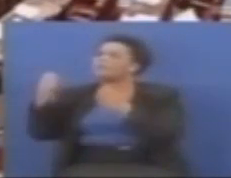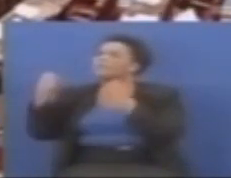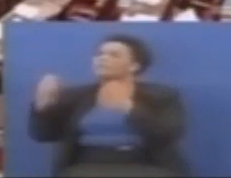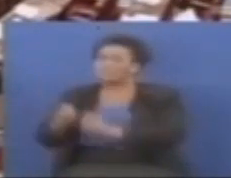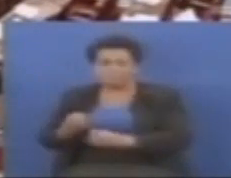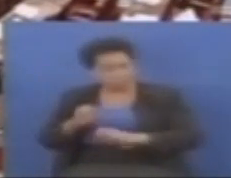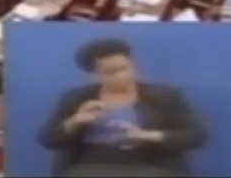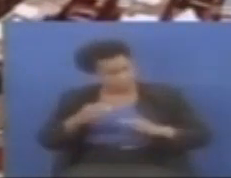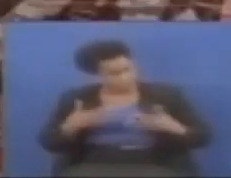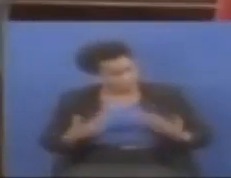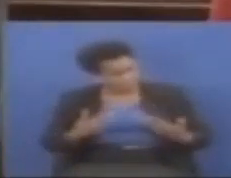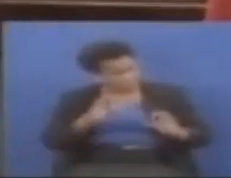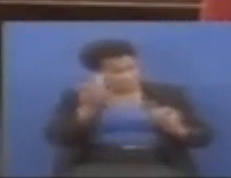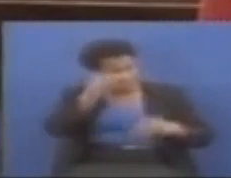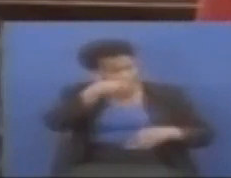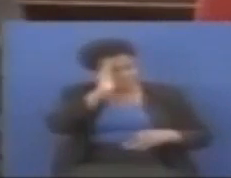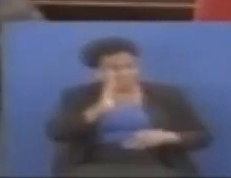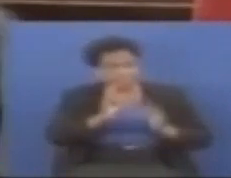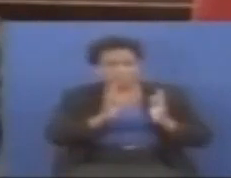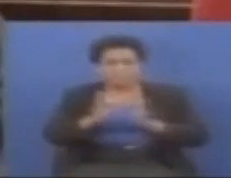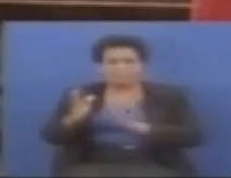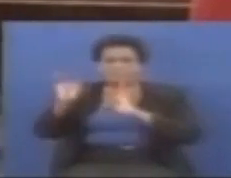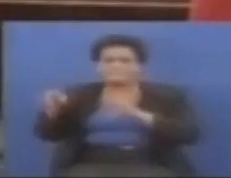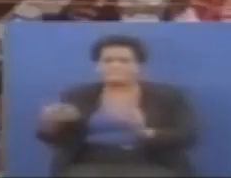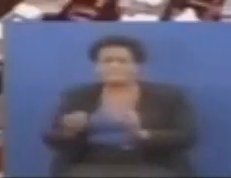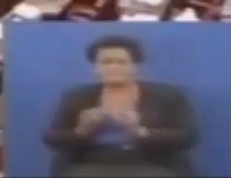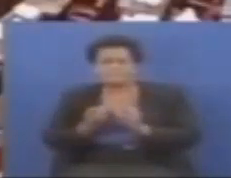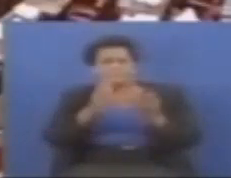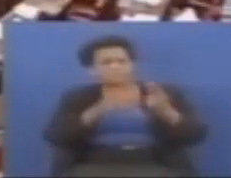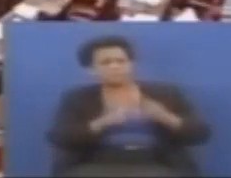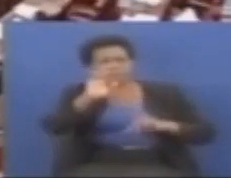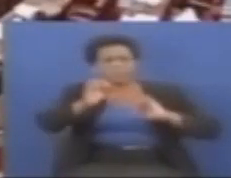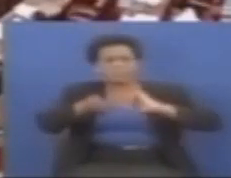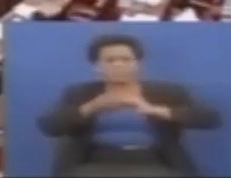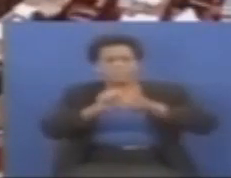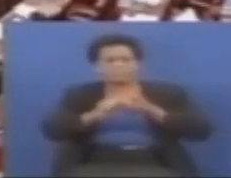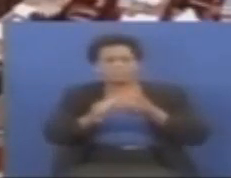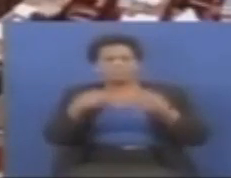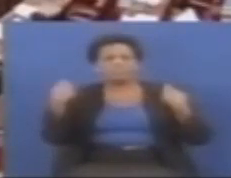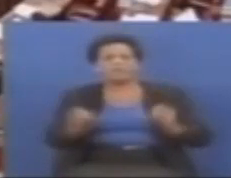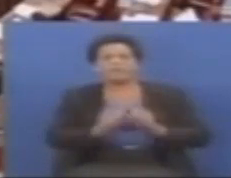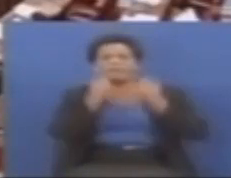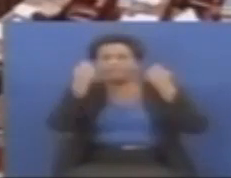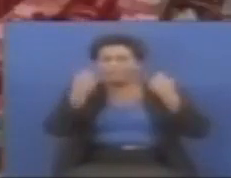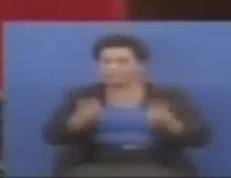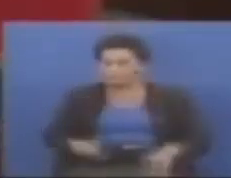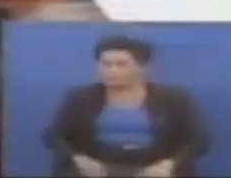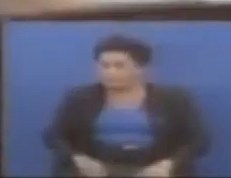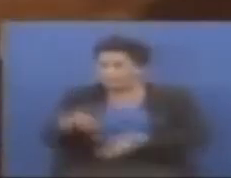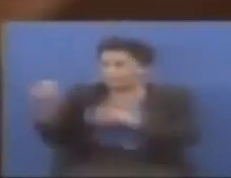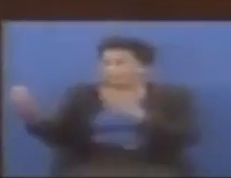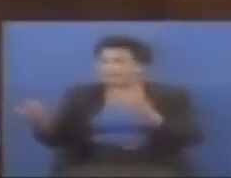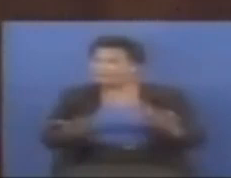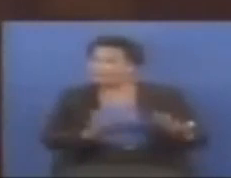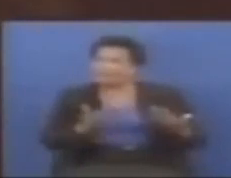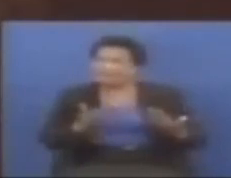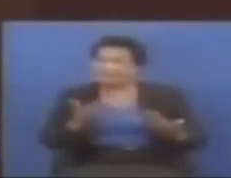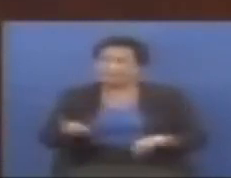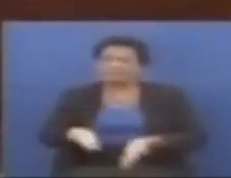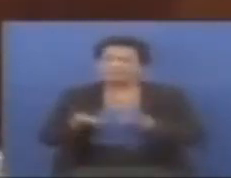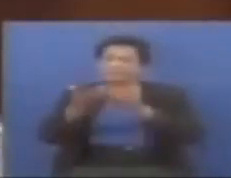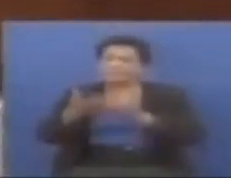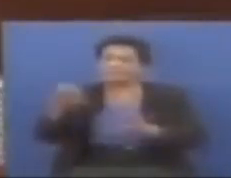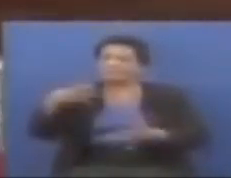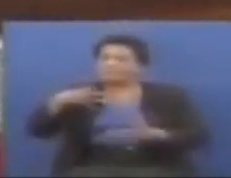mboga, tupo katika kujadili namna gani ya kuweza kuongeza tija katika mazao haya.